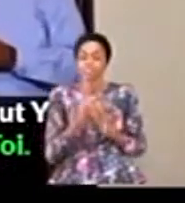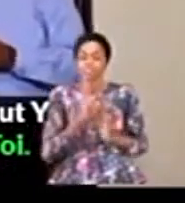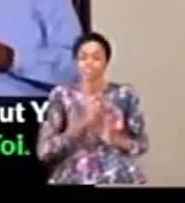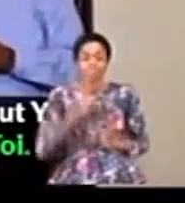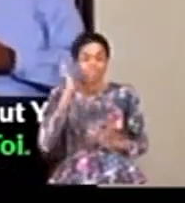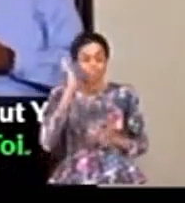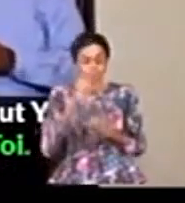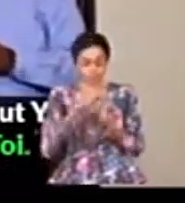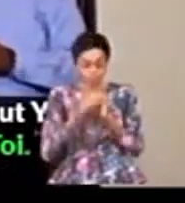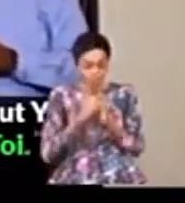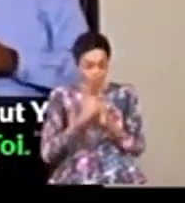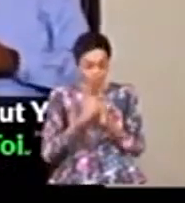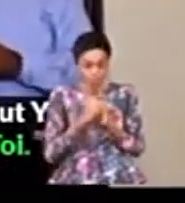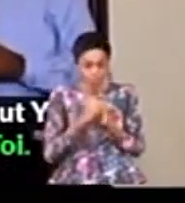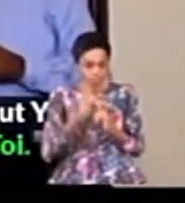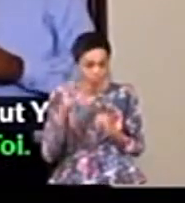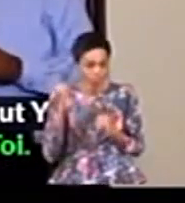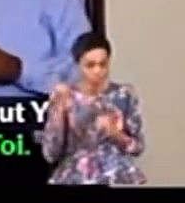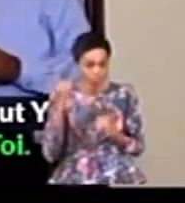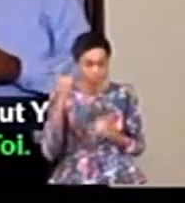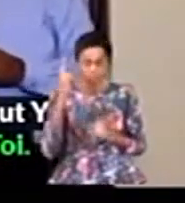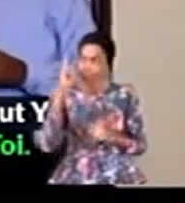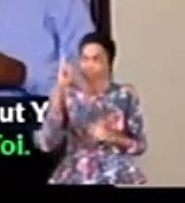غيرك ولا هعبد